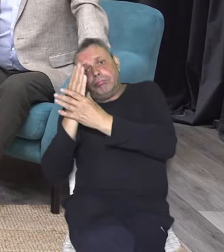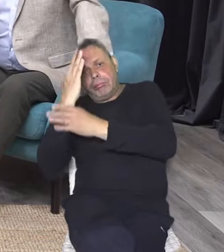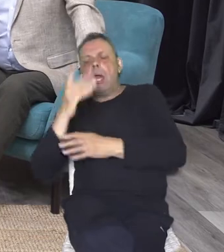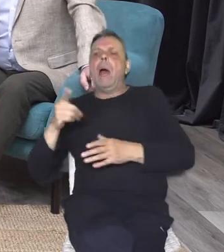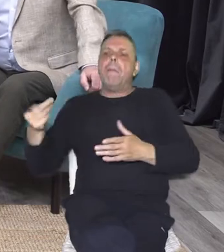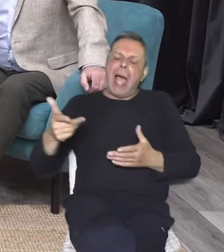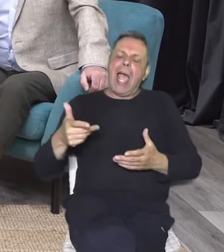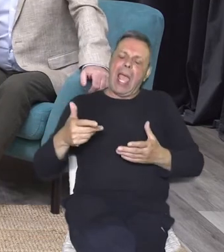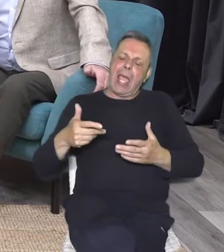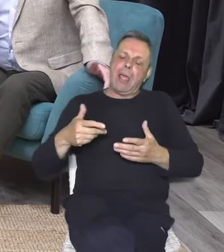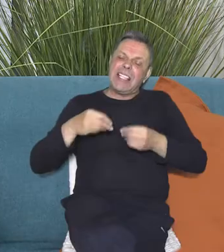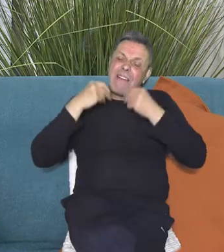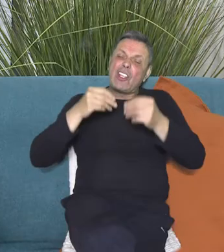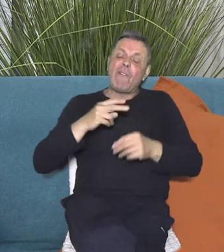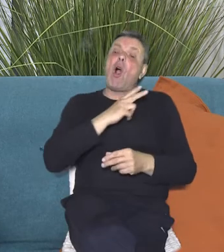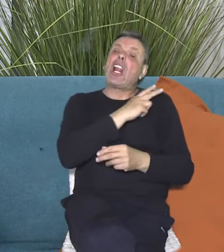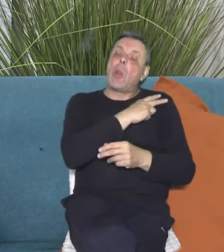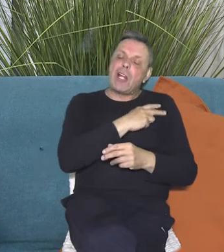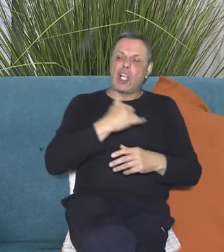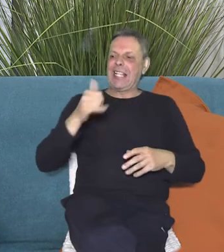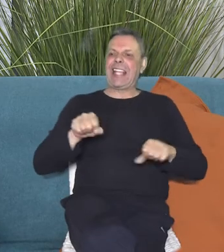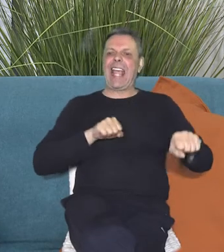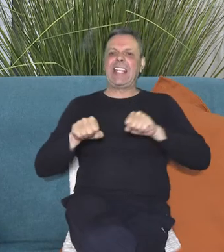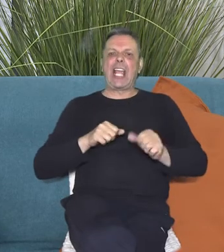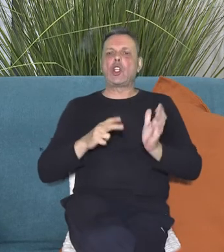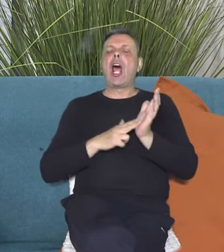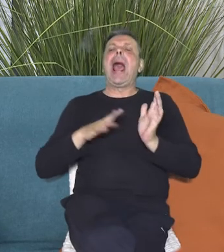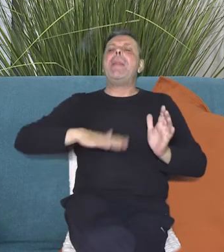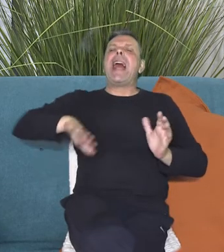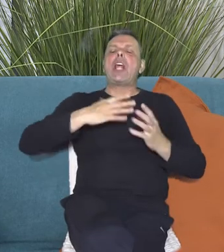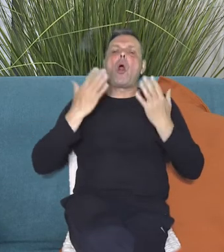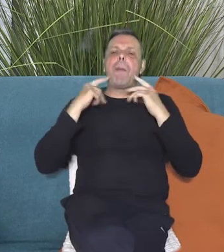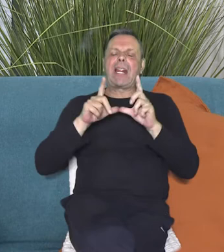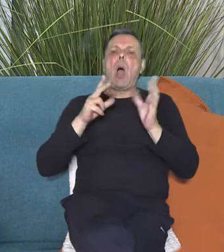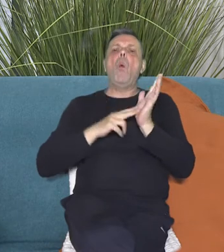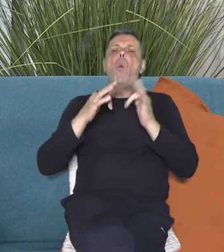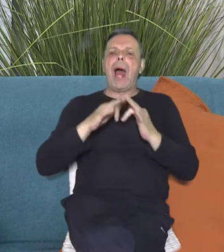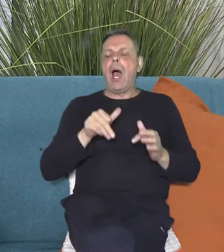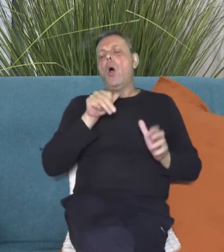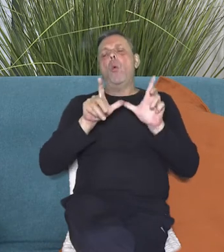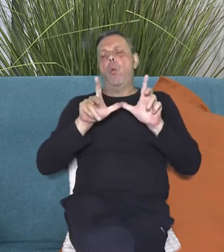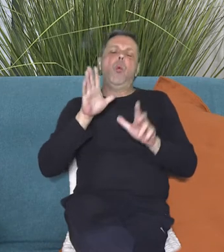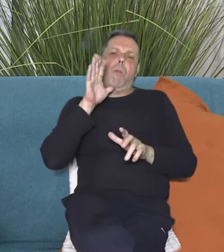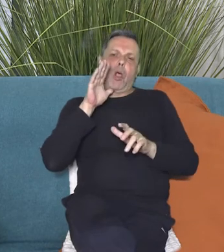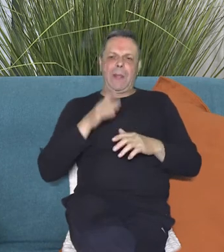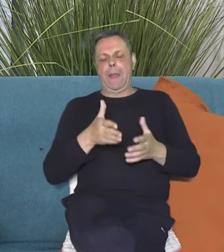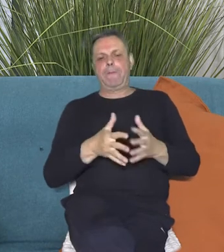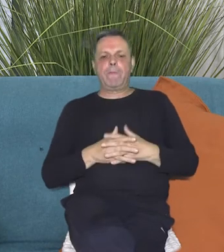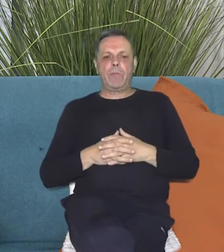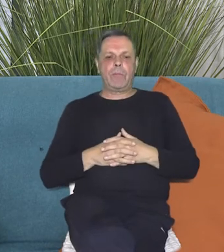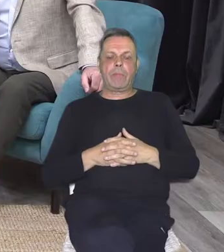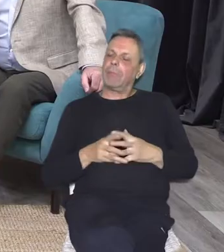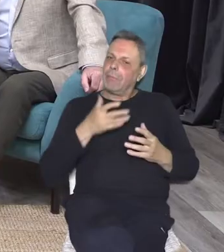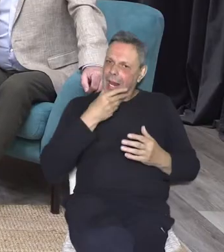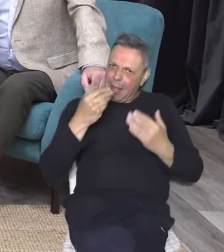pa je savjetovao gradonačelnika i sada je direktor Nacionalnog parka Una u susjednoj Bosni i